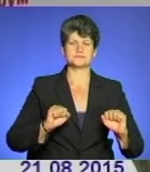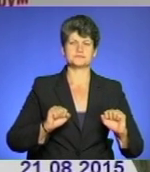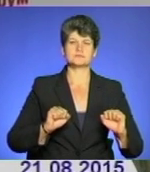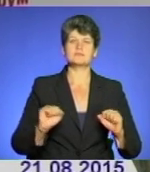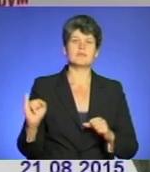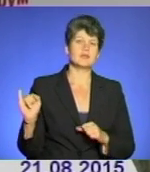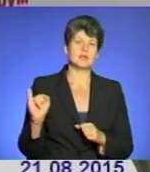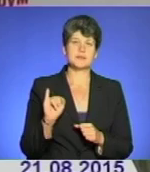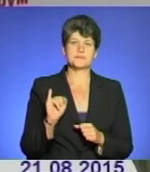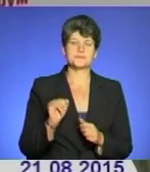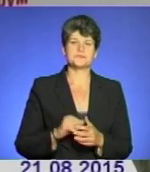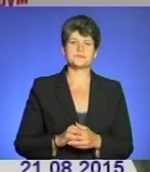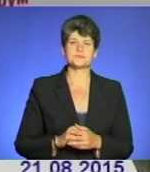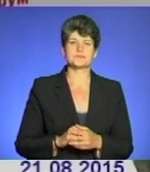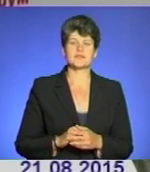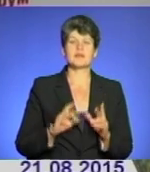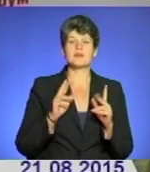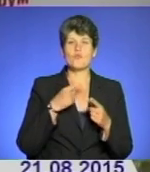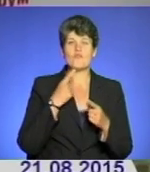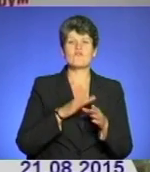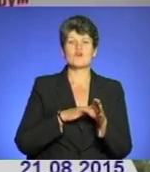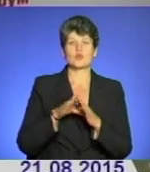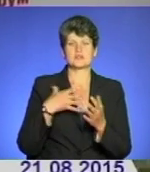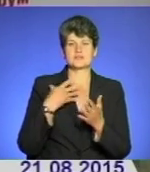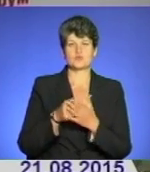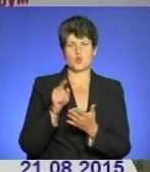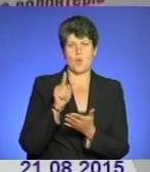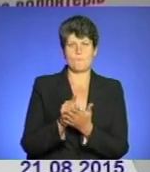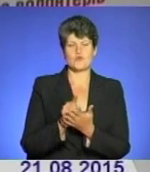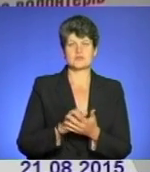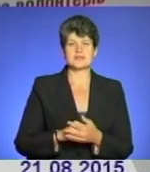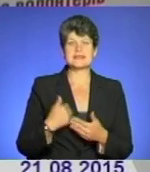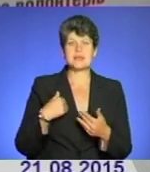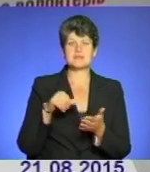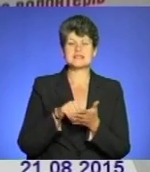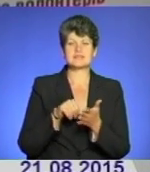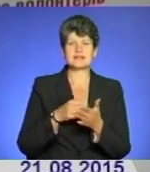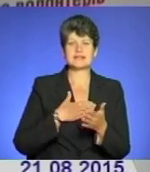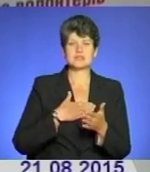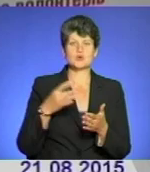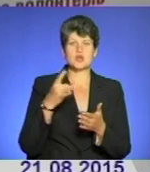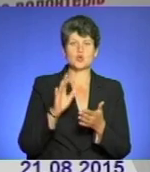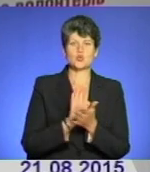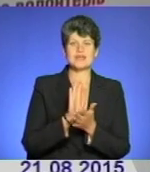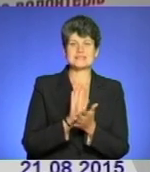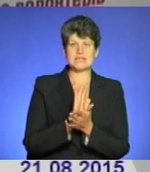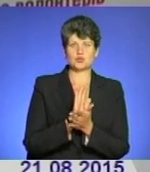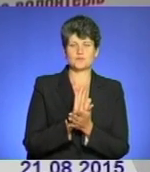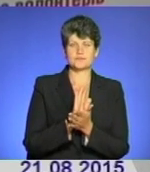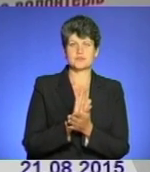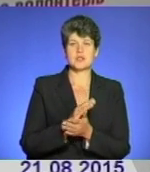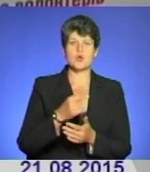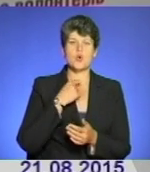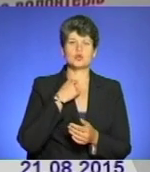і, як кажуть, виконувати свої обов'язки. Я представляю нашу районну газету